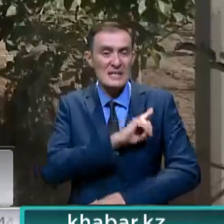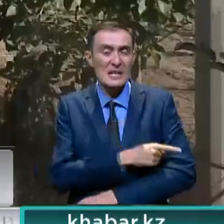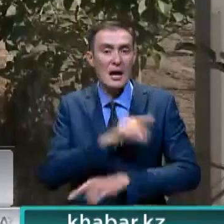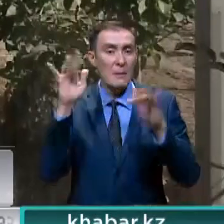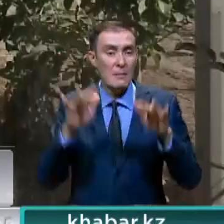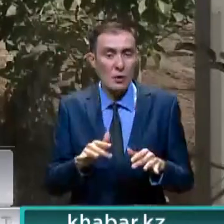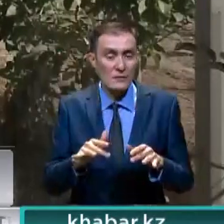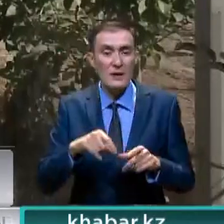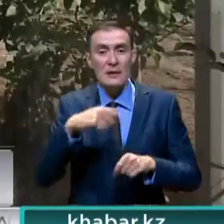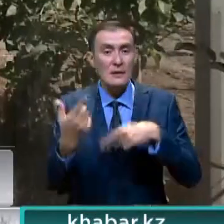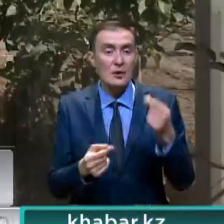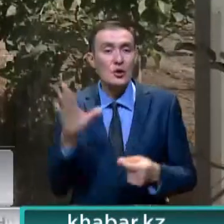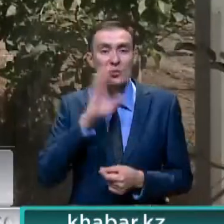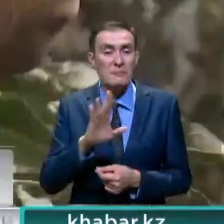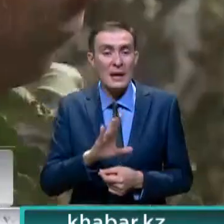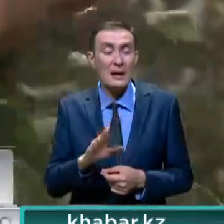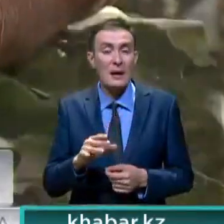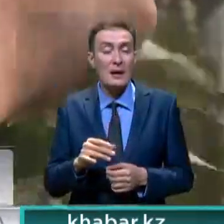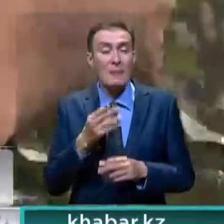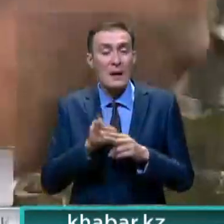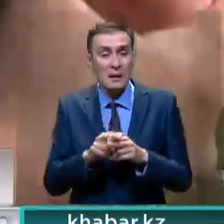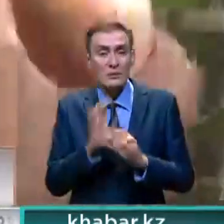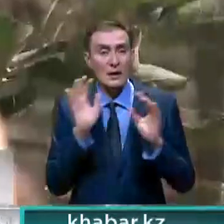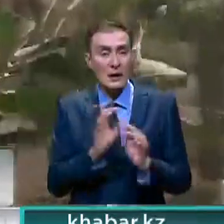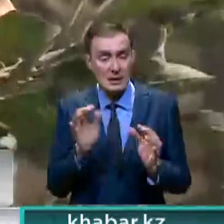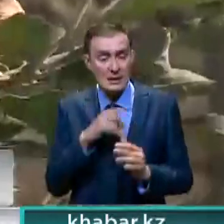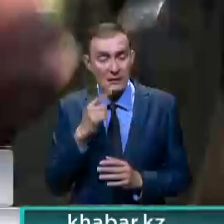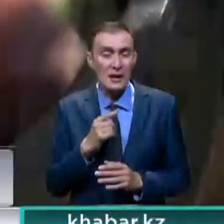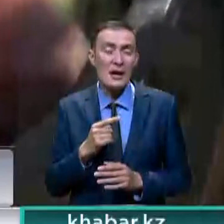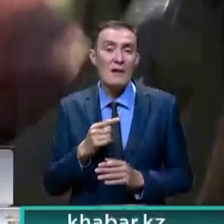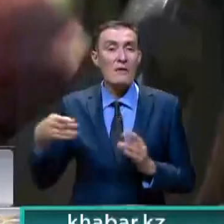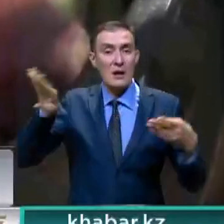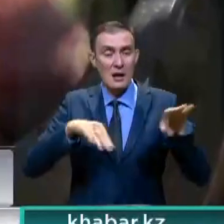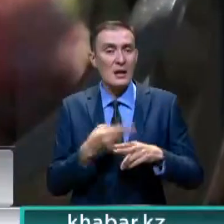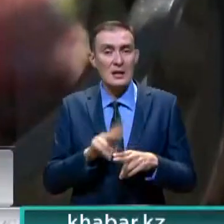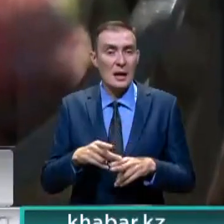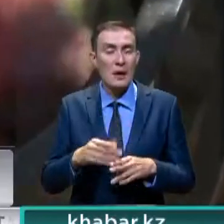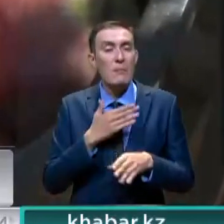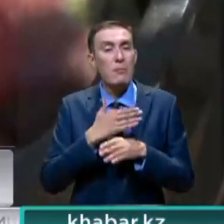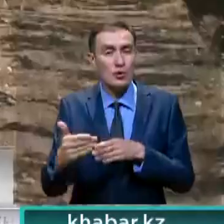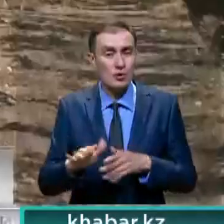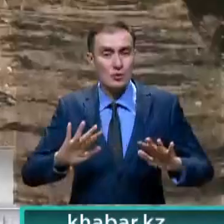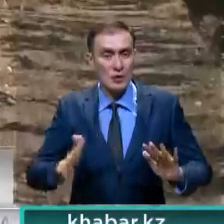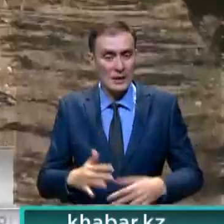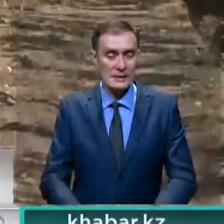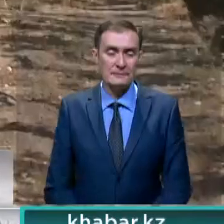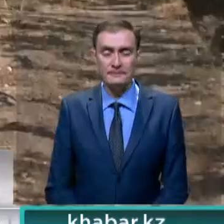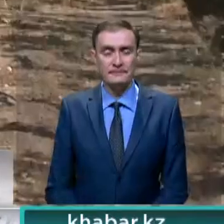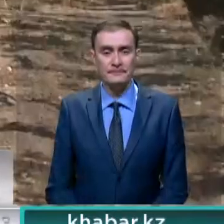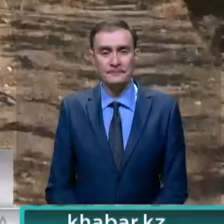морозов почки на деревьях еще не успели раскрыться, говорит агроном. В горной местности это происходит позже.